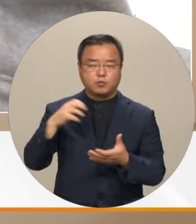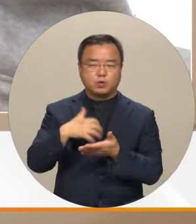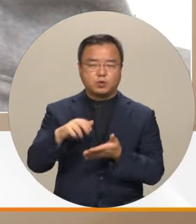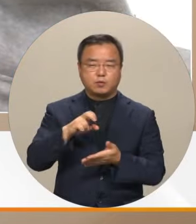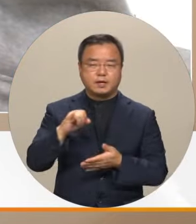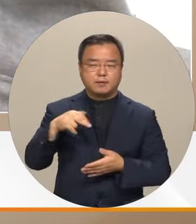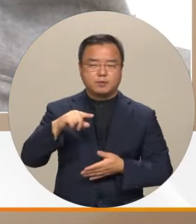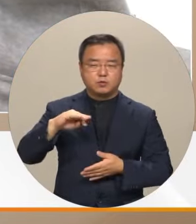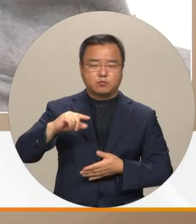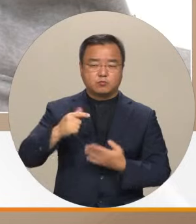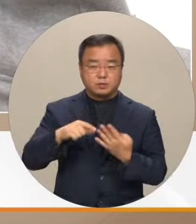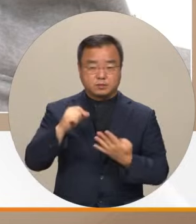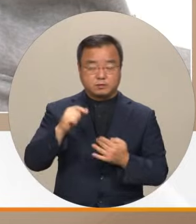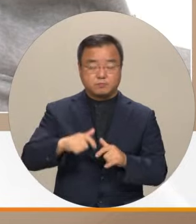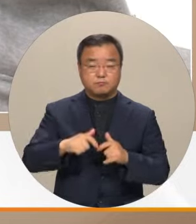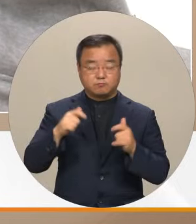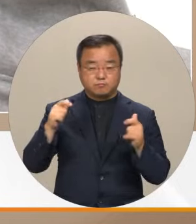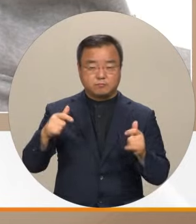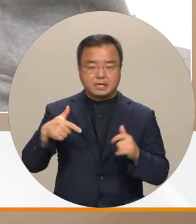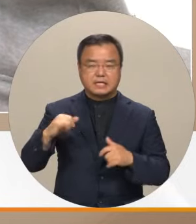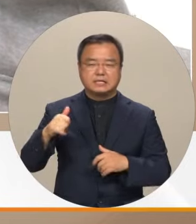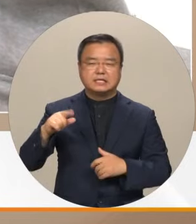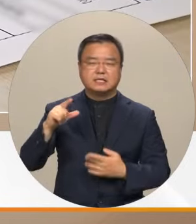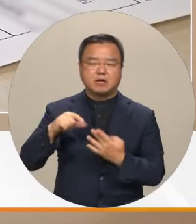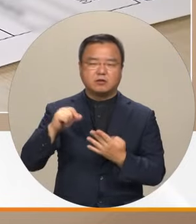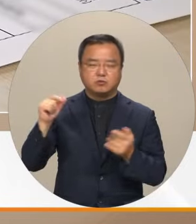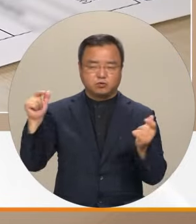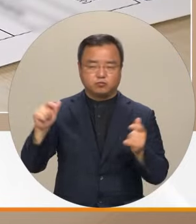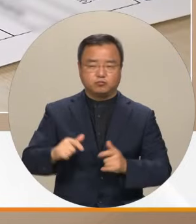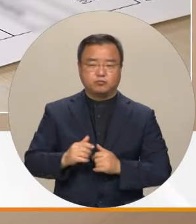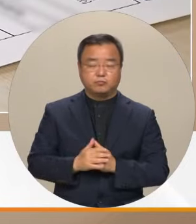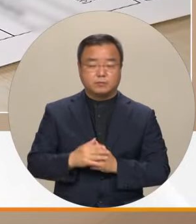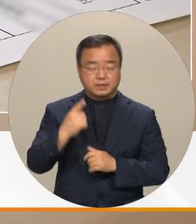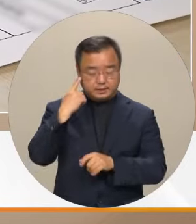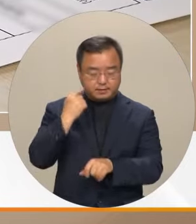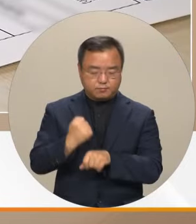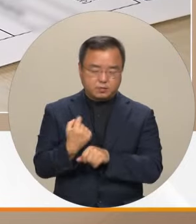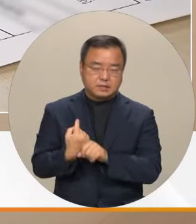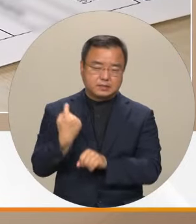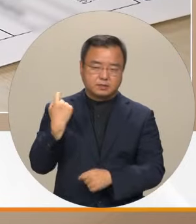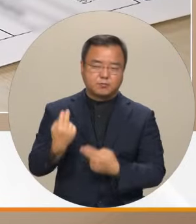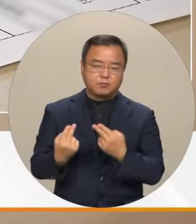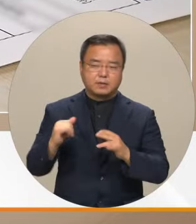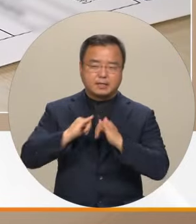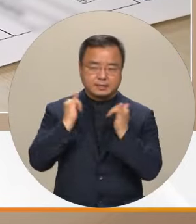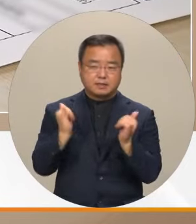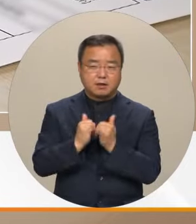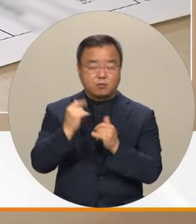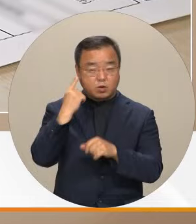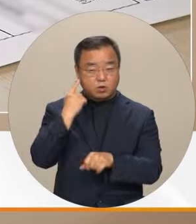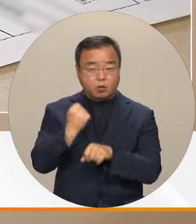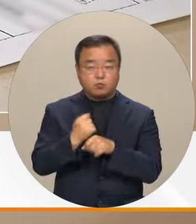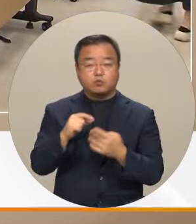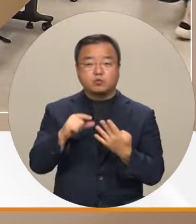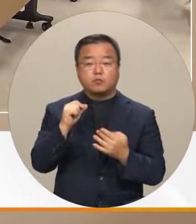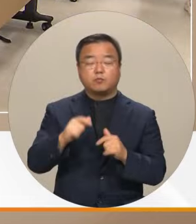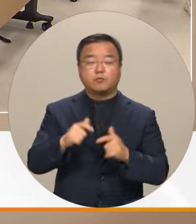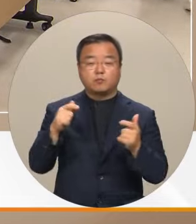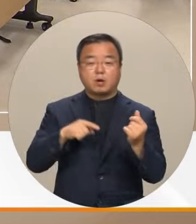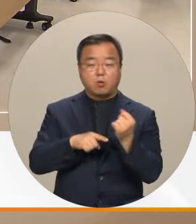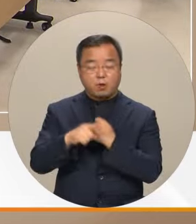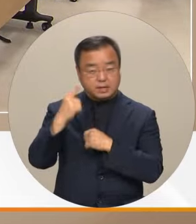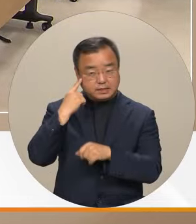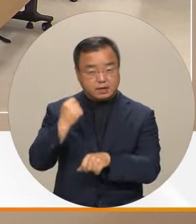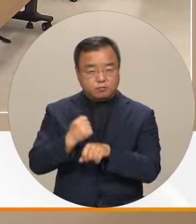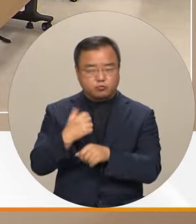늘었고 기아 선택자가 조금 줄었습니다 어 탐구에서는 전년도에 비해 사회탐구 선택자가 늘고 과학 탐구 선택자가